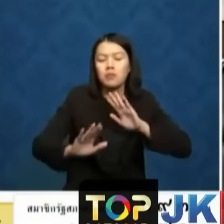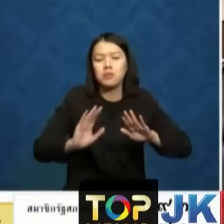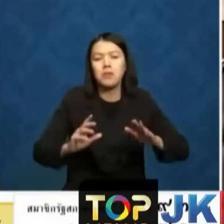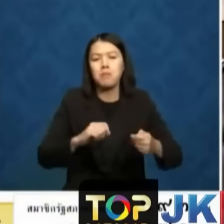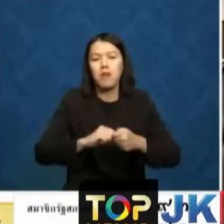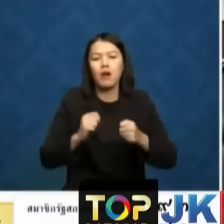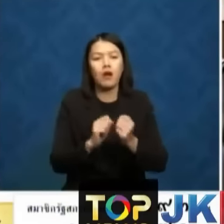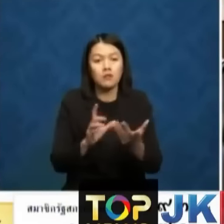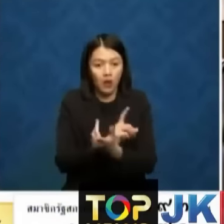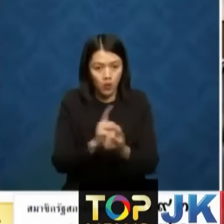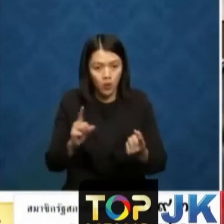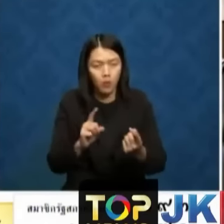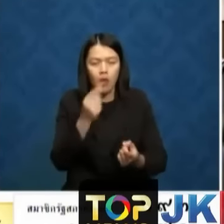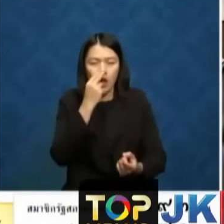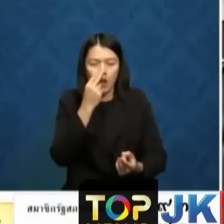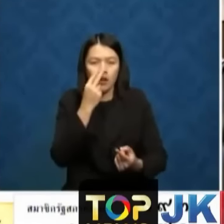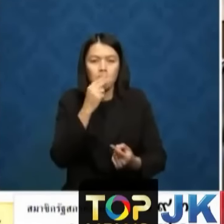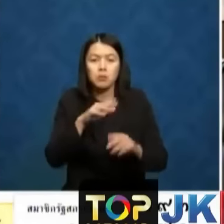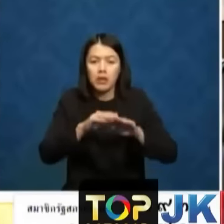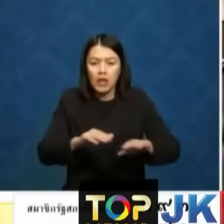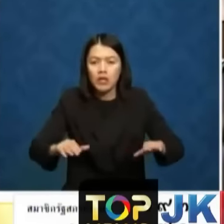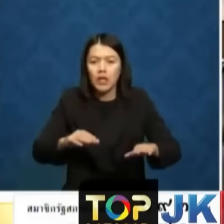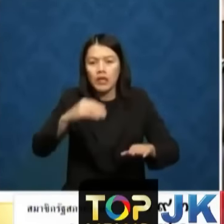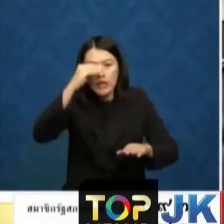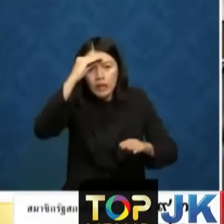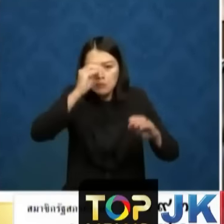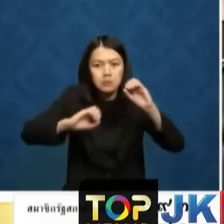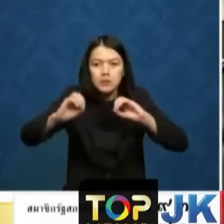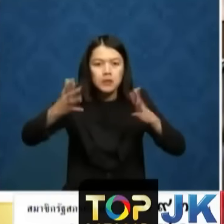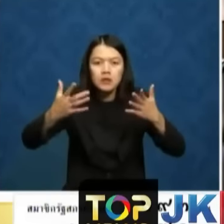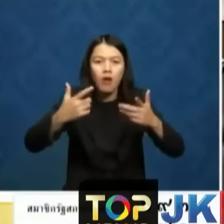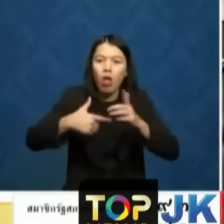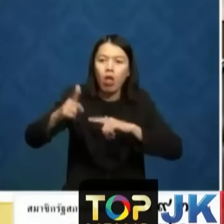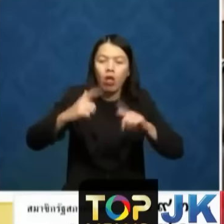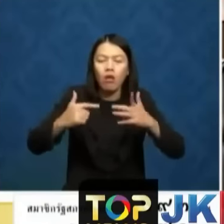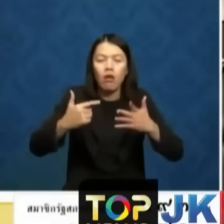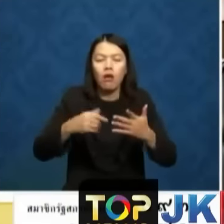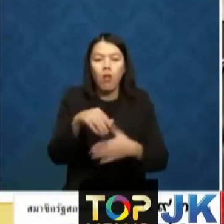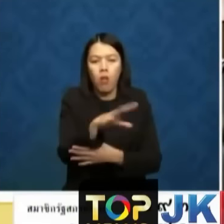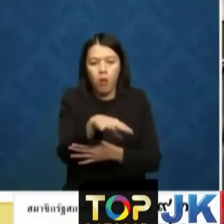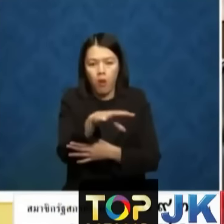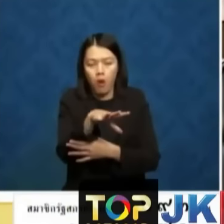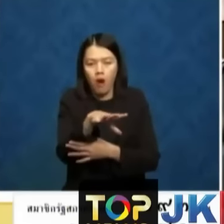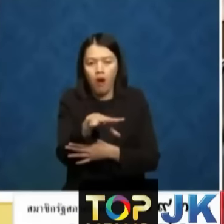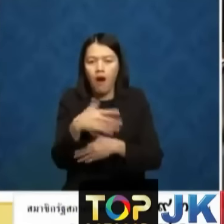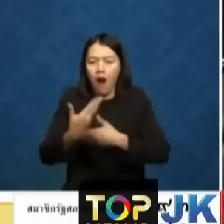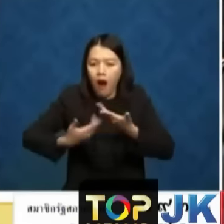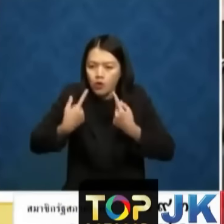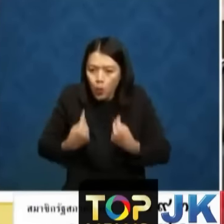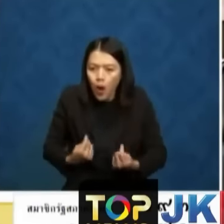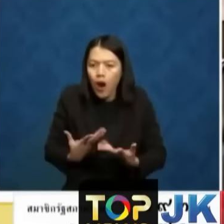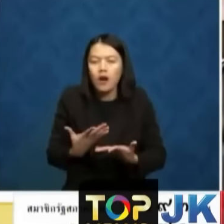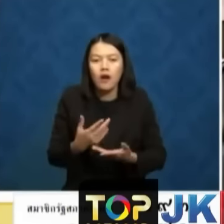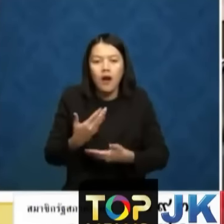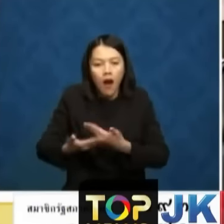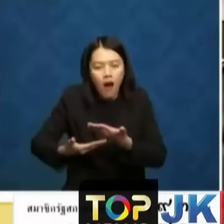สังคมต่างๆที่จะตามมาหากเด็กเหล่านี้หลุดออกจากระบบการศึกษาน ี่คุณชมฮะเป็นห่วงแต่พม่าเห็นไหมฮะ ในภาว